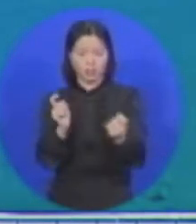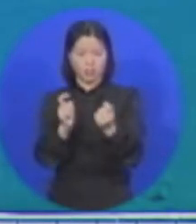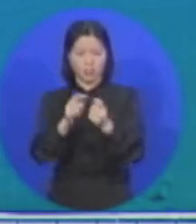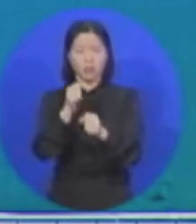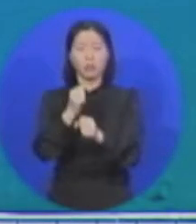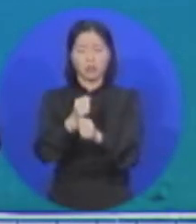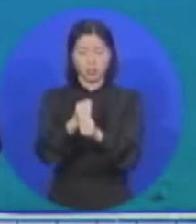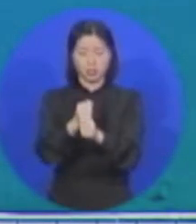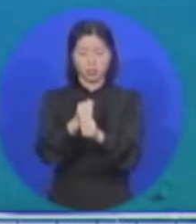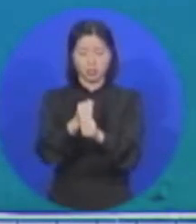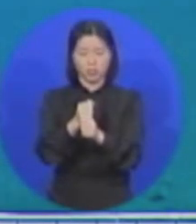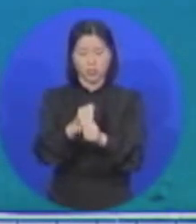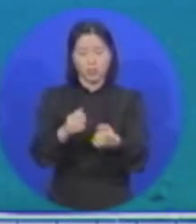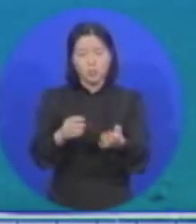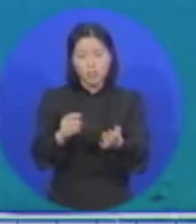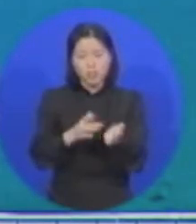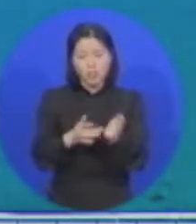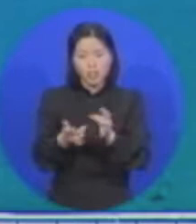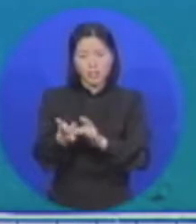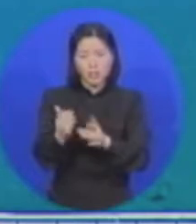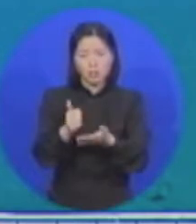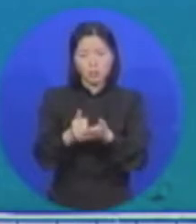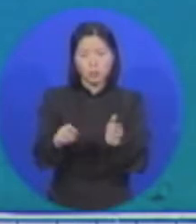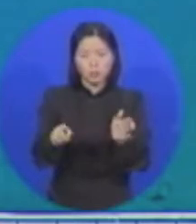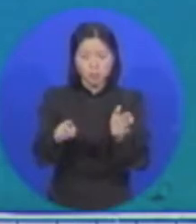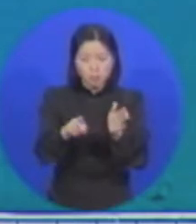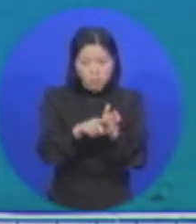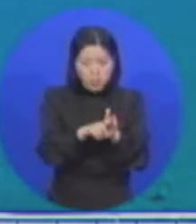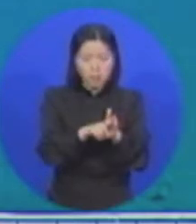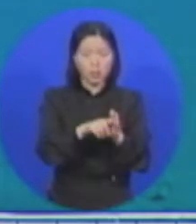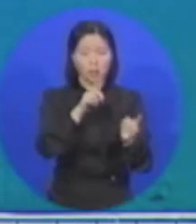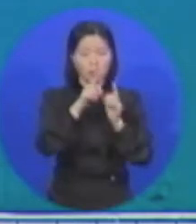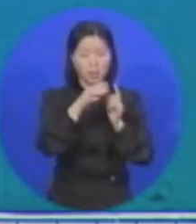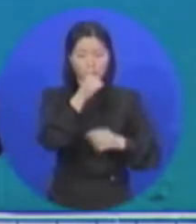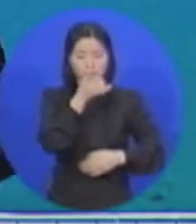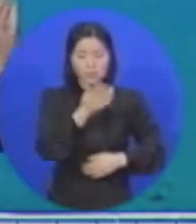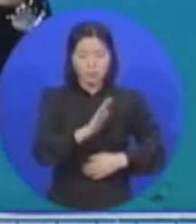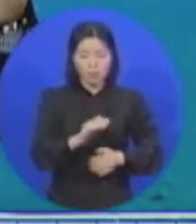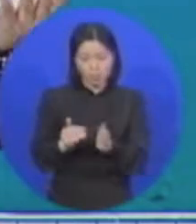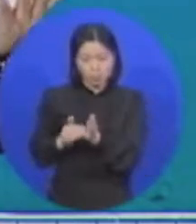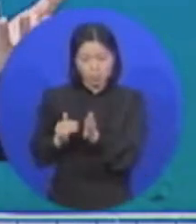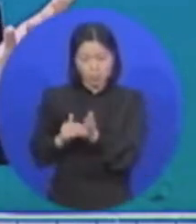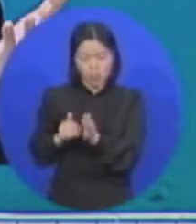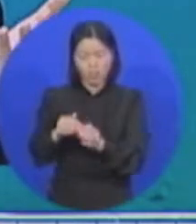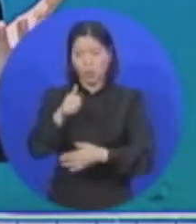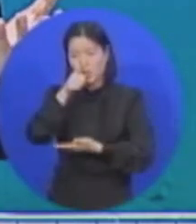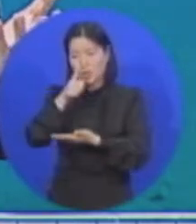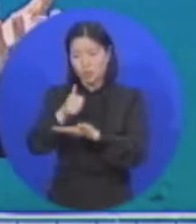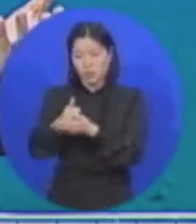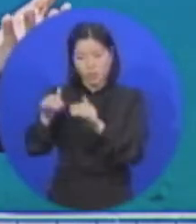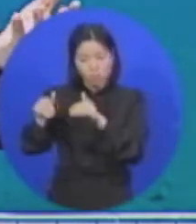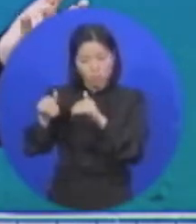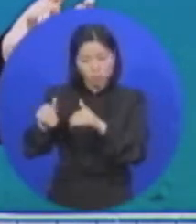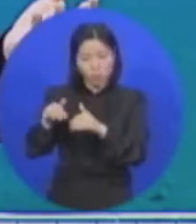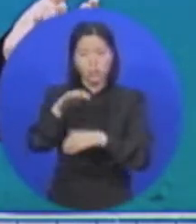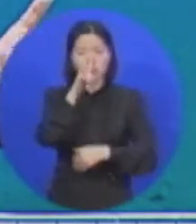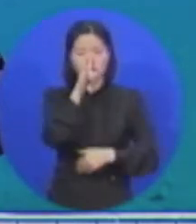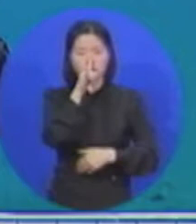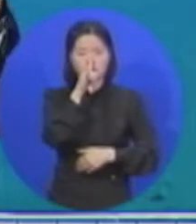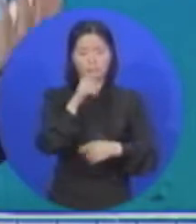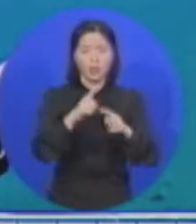하면서 음 미란 주에 종료를 하게 만들어요 교회는 얼마든지 다니게 하지만